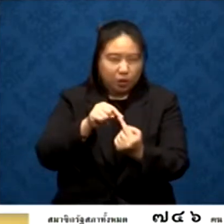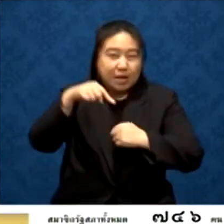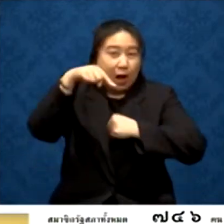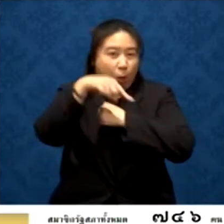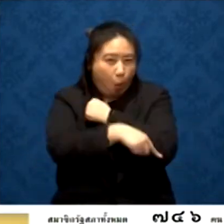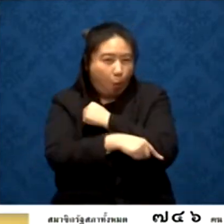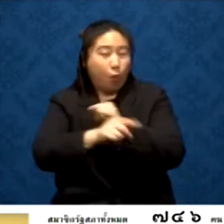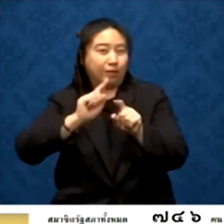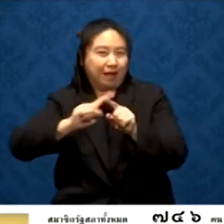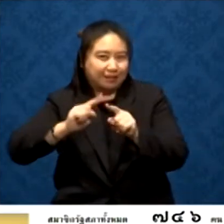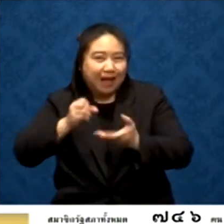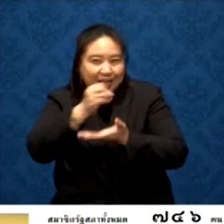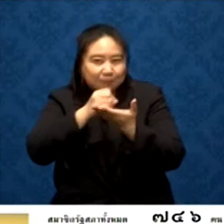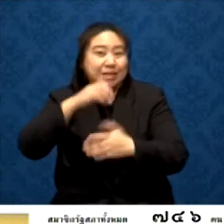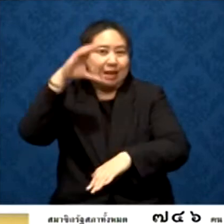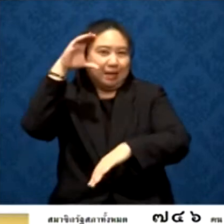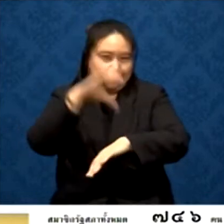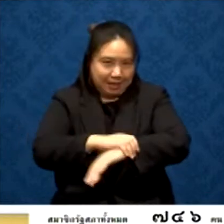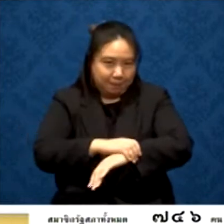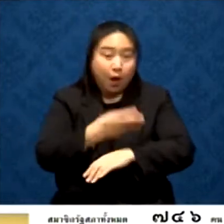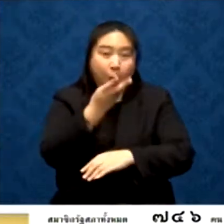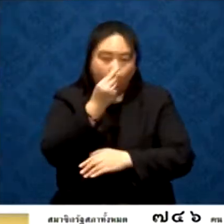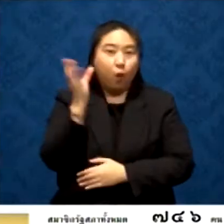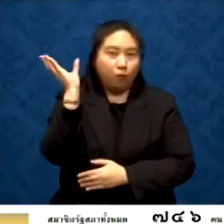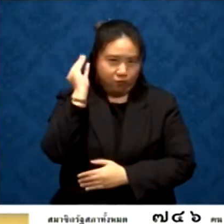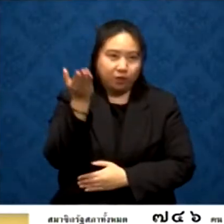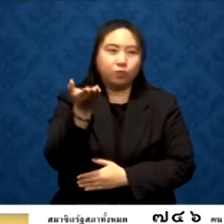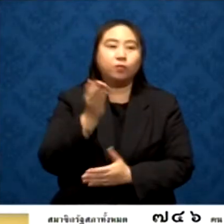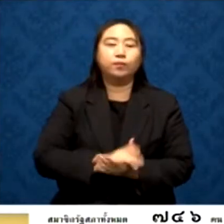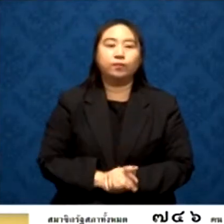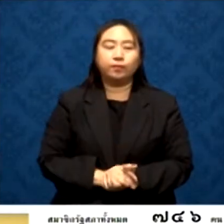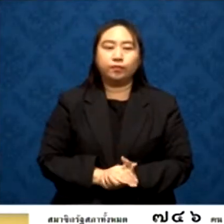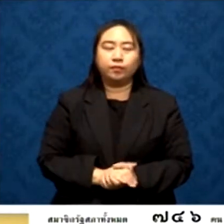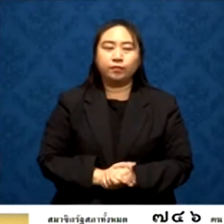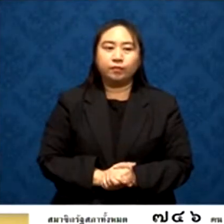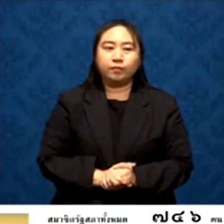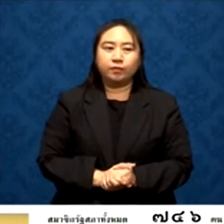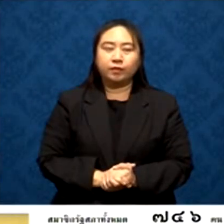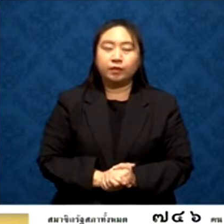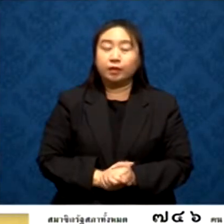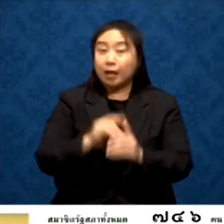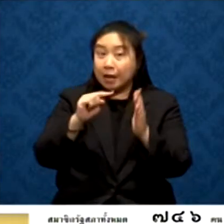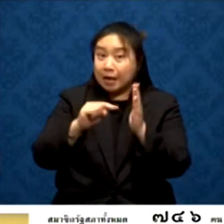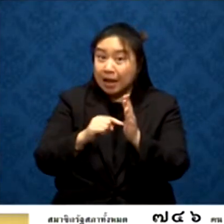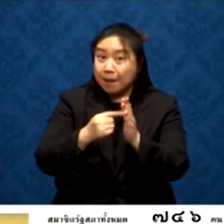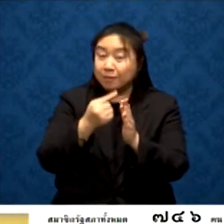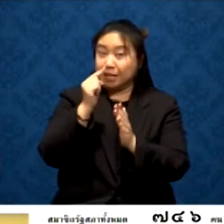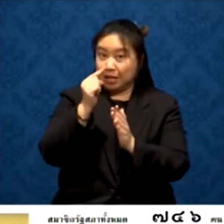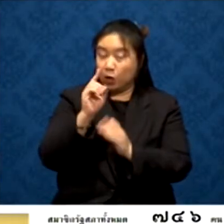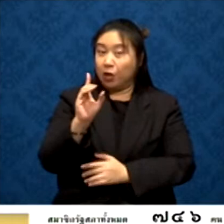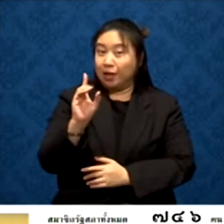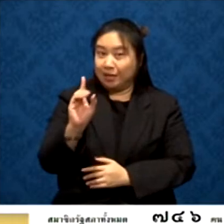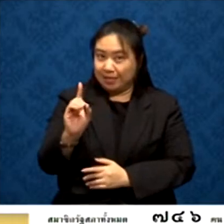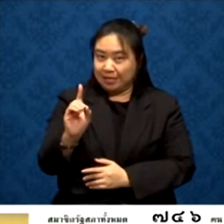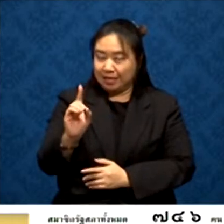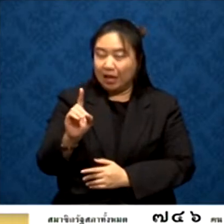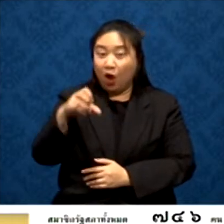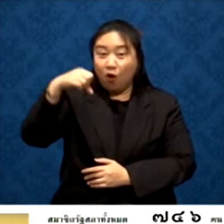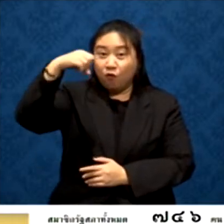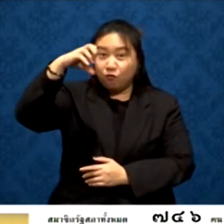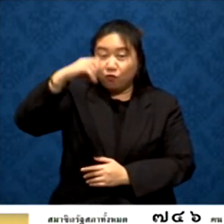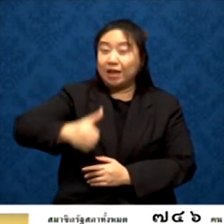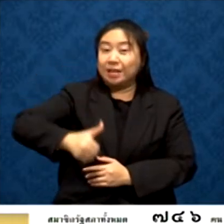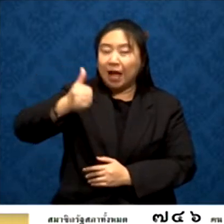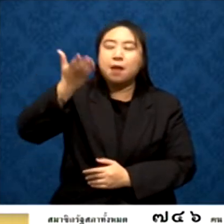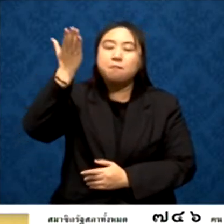คอร์รัปชันและยาเสพติดลองฟังครับ มันเริ่มต้นเลยนะที่การที่พี่ได้ไฟตั้งแต่ต้นเนี่ยคือเมื่อก่อนท่าขี้เ